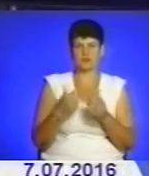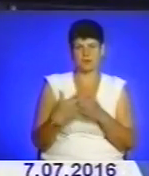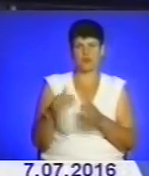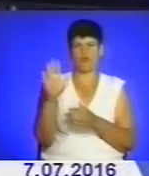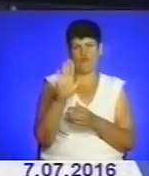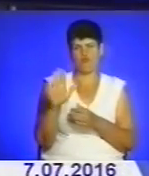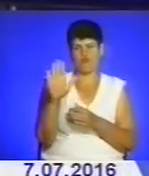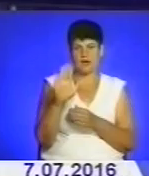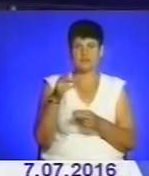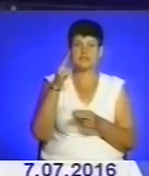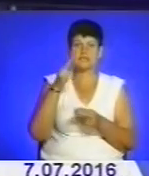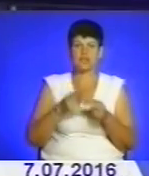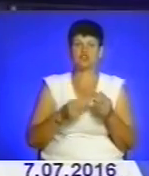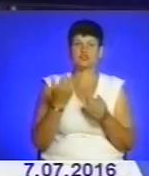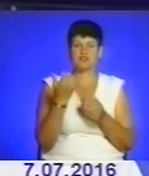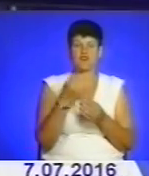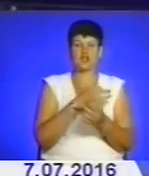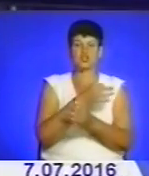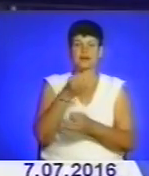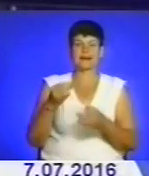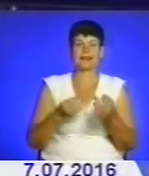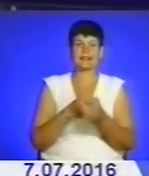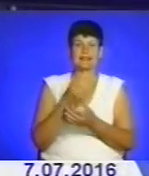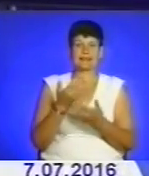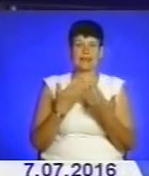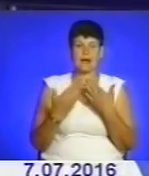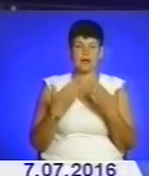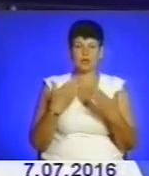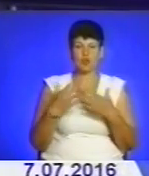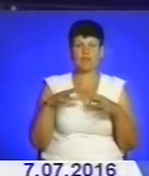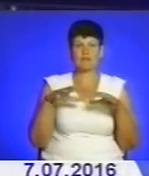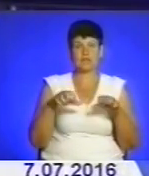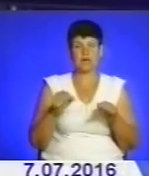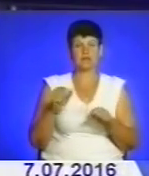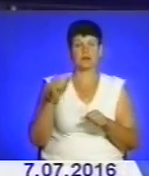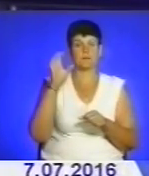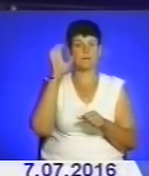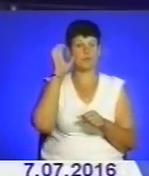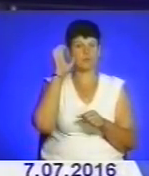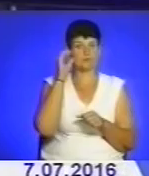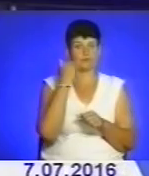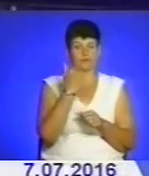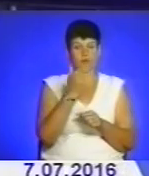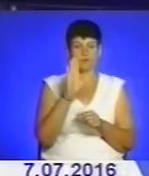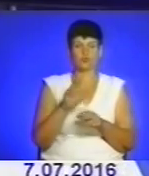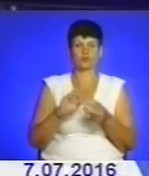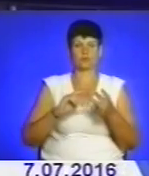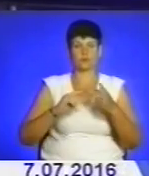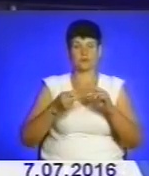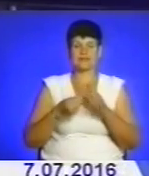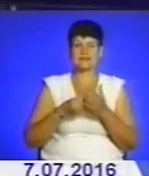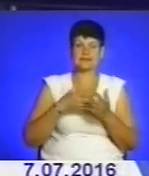десь приблизно закінчиться ваш діалог так з владою, все-таки влада дослухається і десь будуть переглянуті ціни